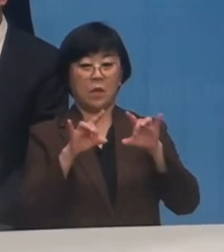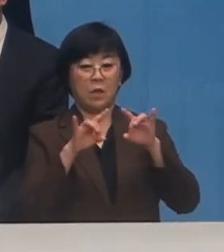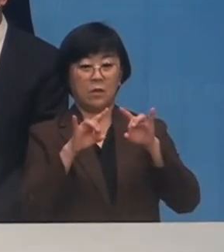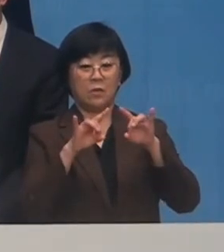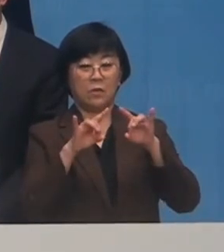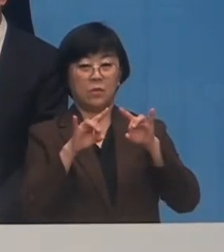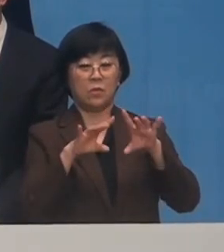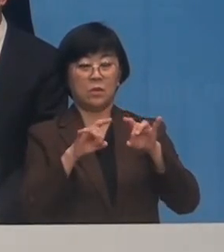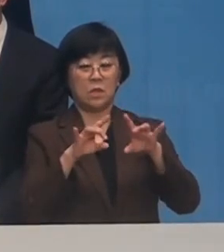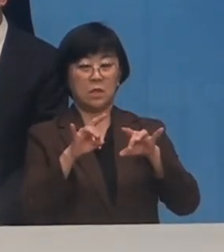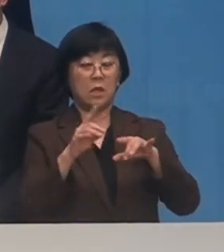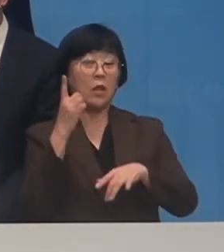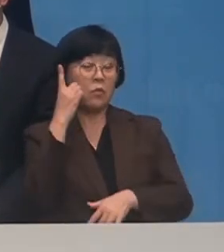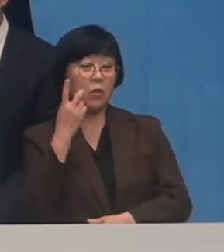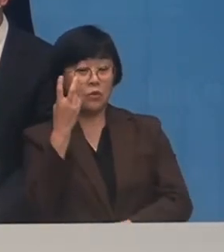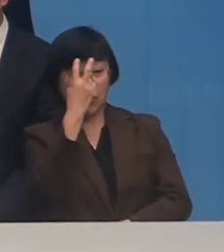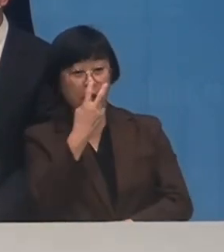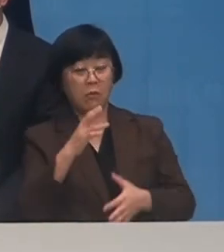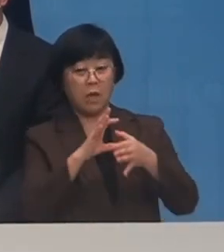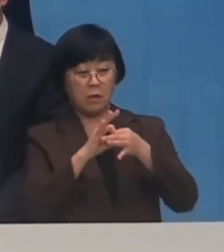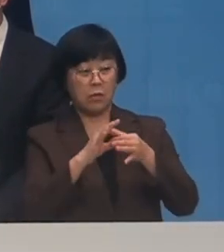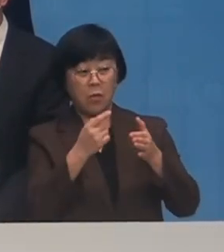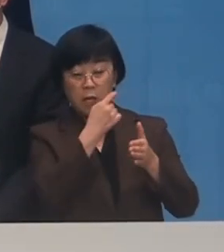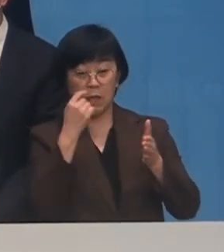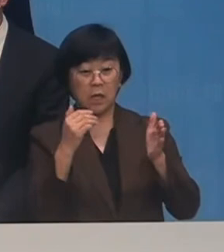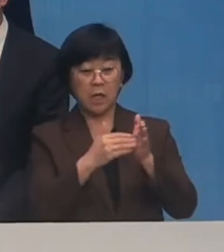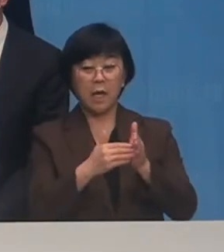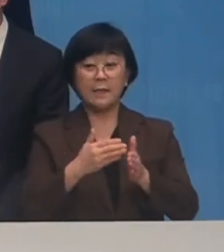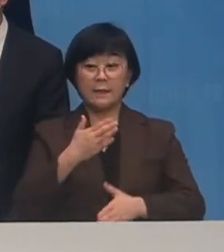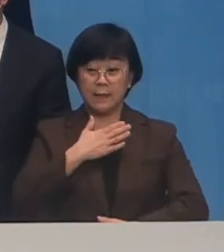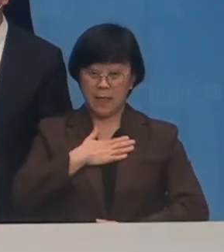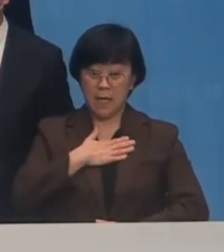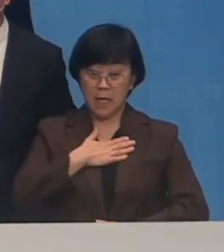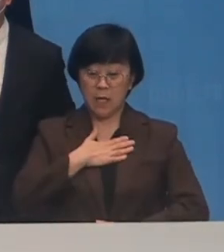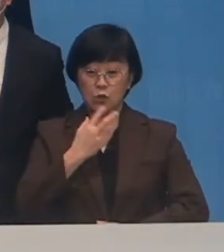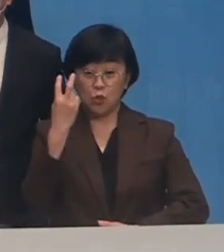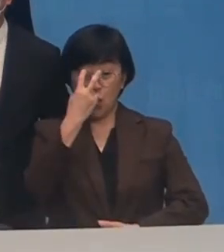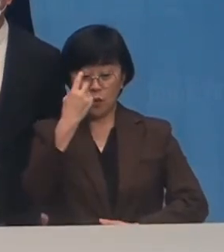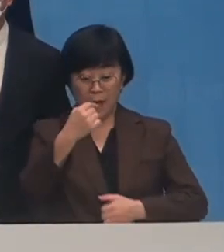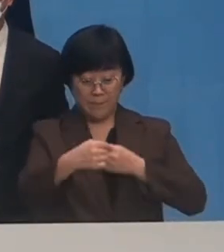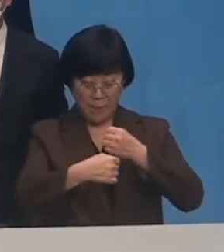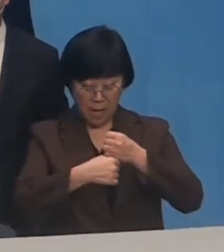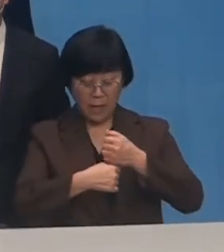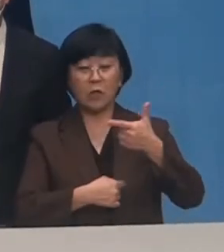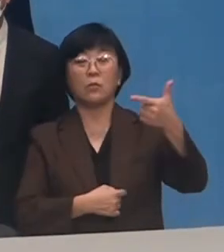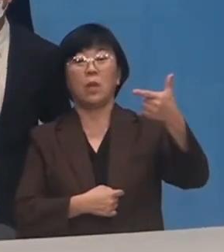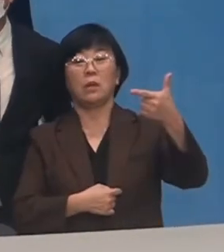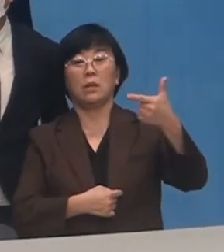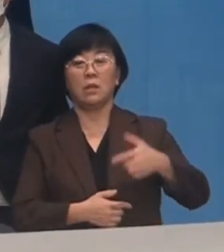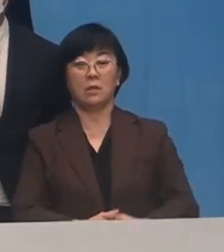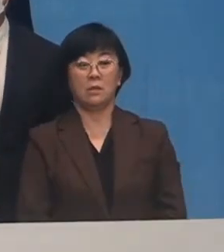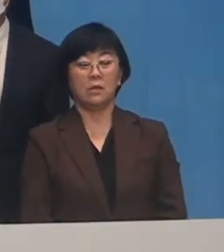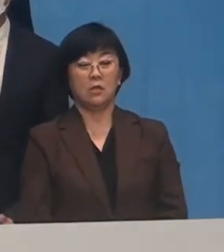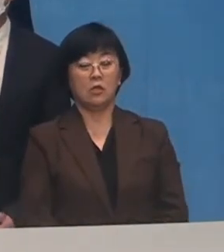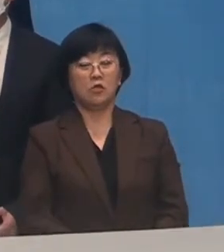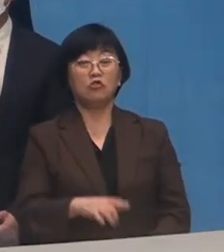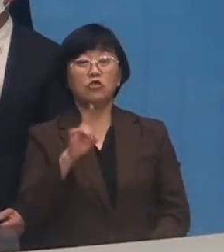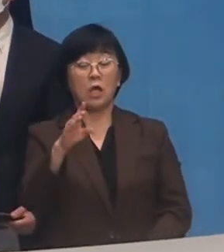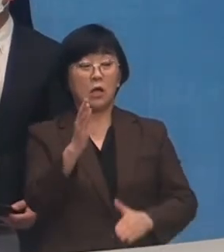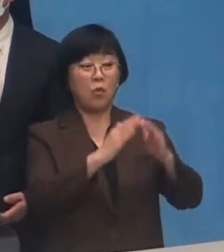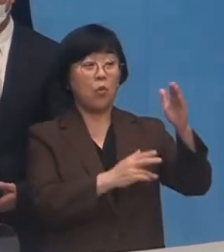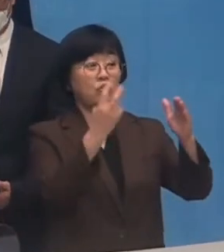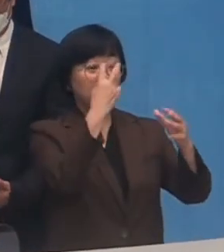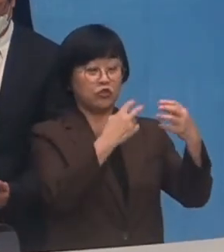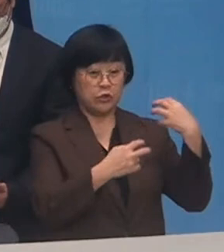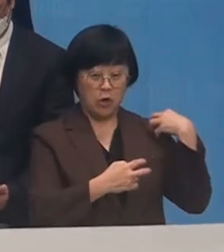통신조회 관련 부분을 확인했더니 제가 6번 조회당했습니다. 그 중에 하나가